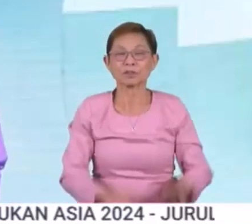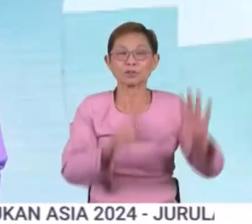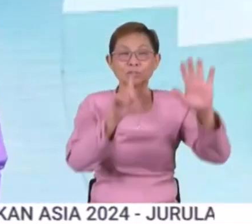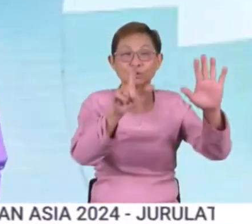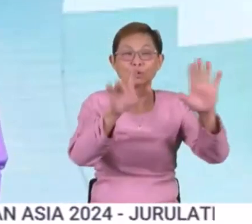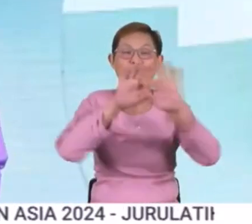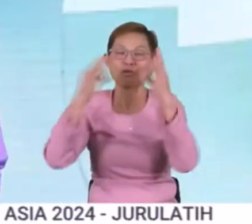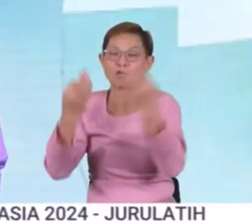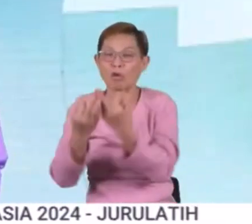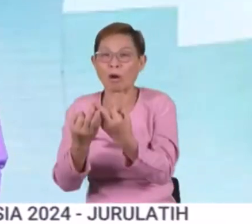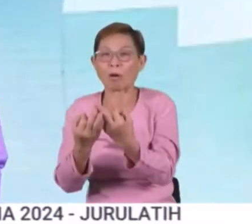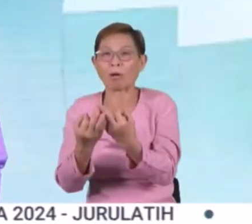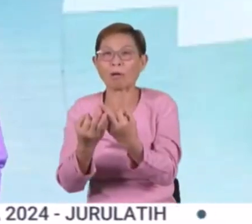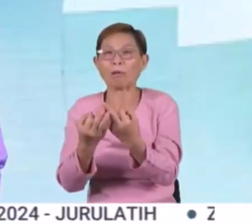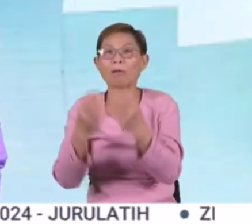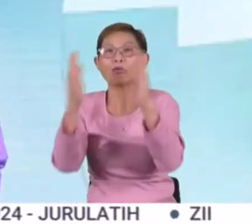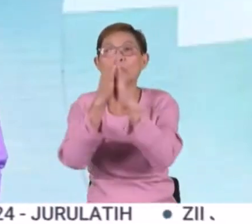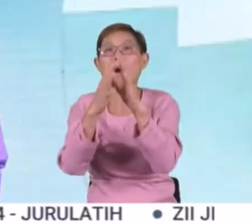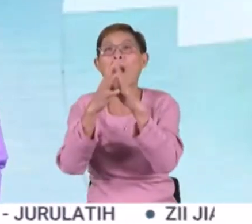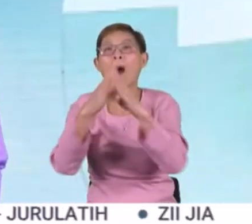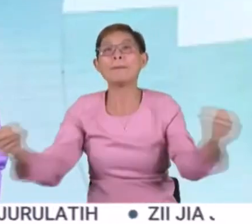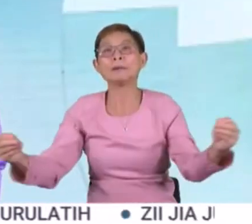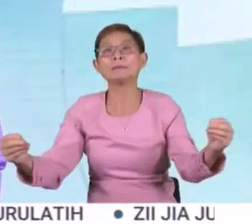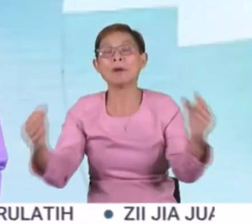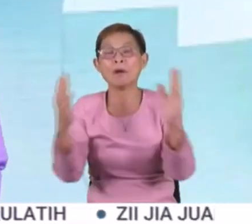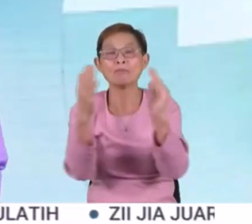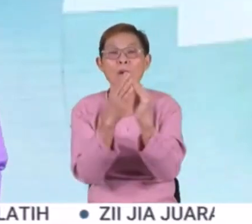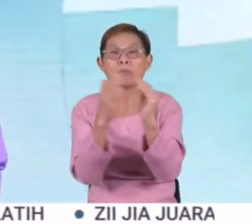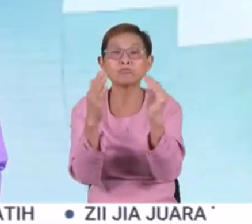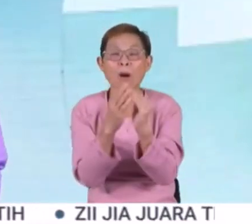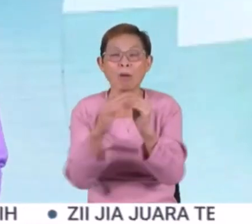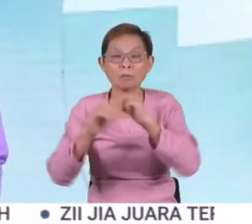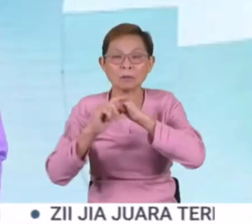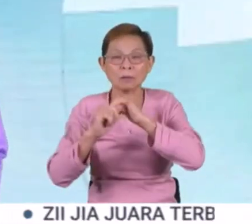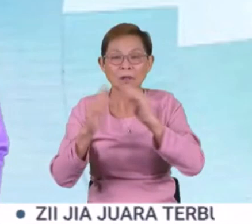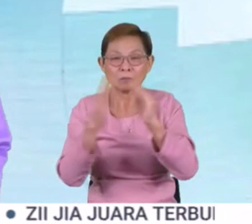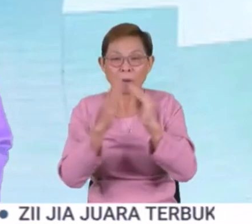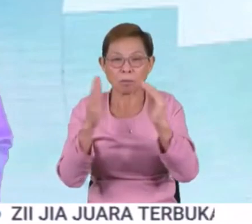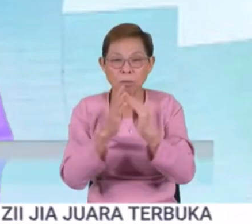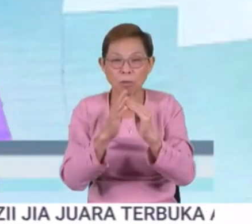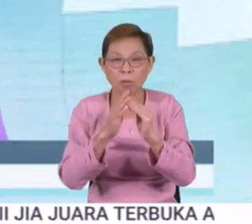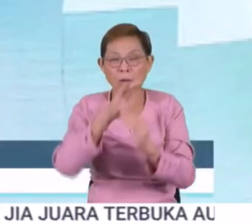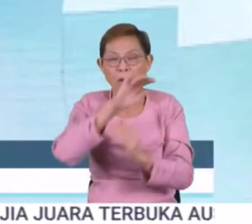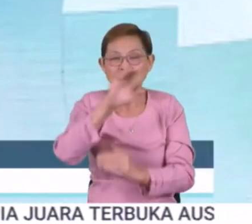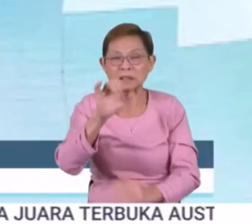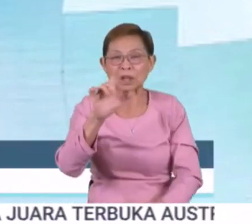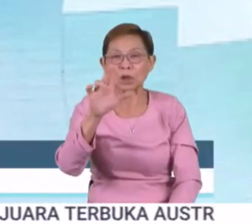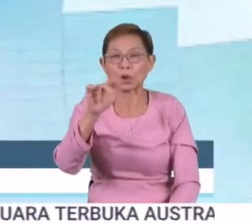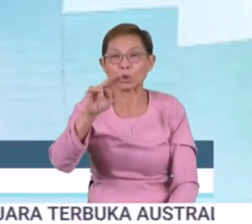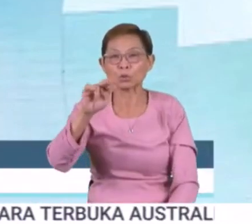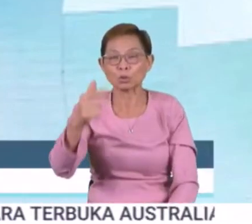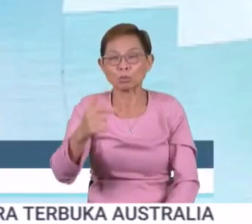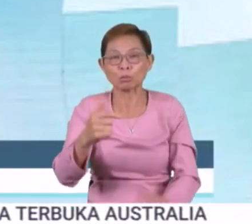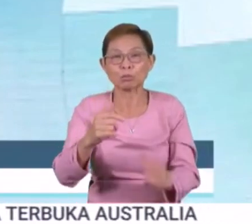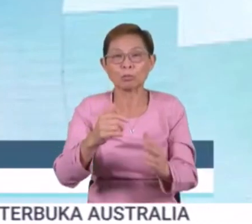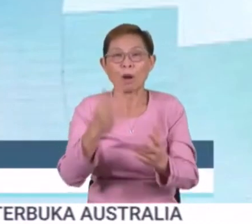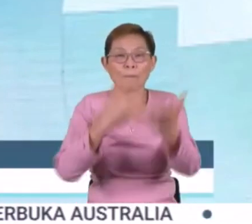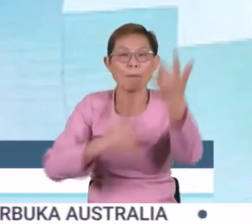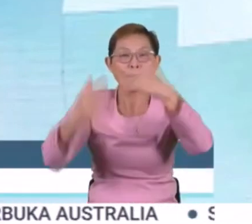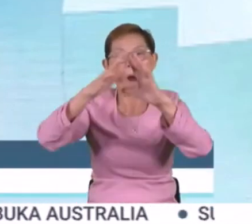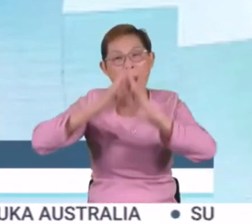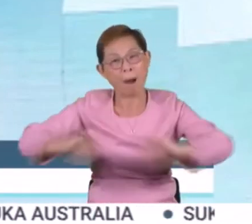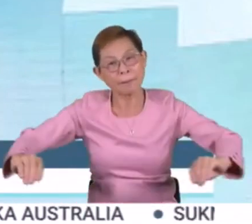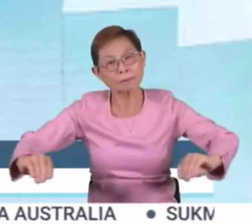7 sekeluarga hilang tempat tinggal apabila kediaman mereka di Taman Desa Penaga Jelutong musnah dalam kebakaran pagi